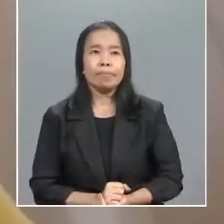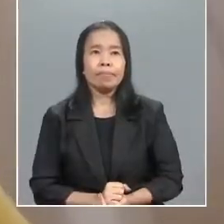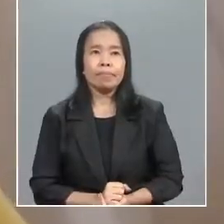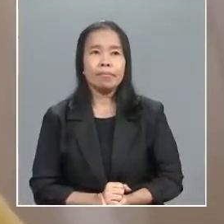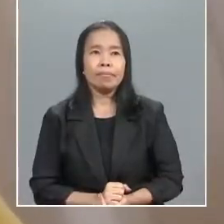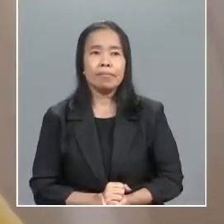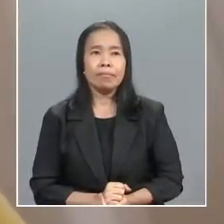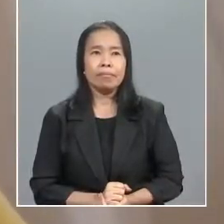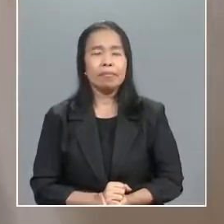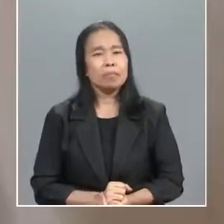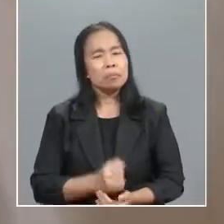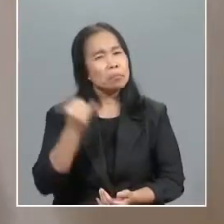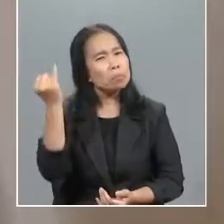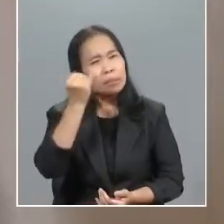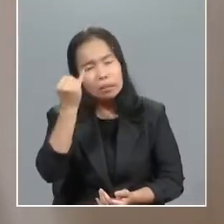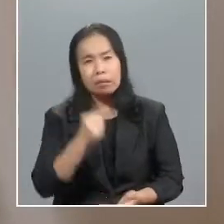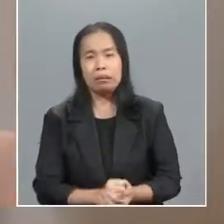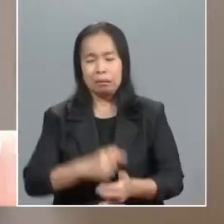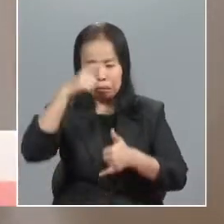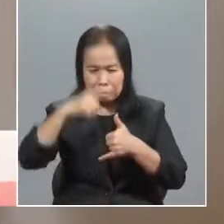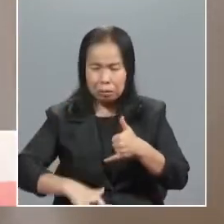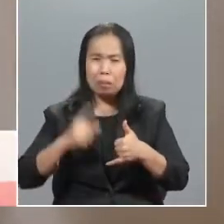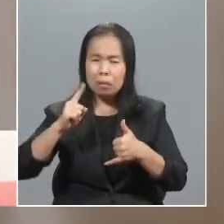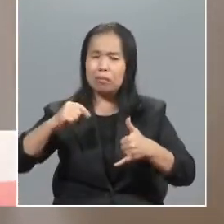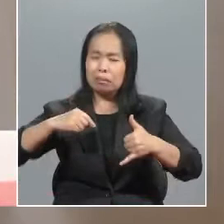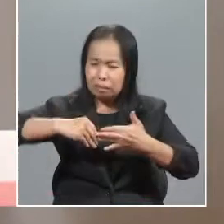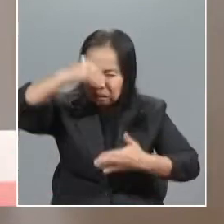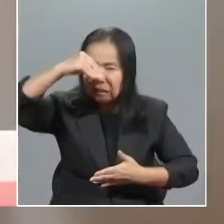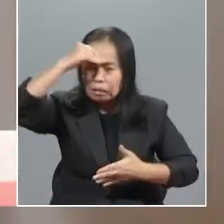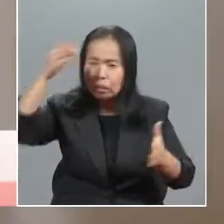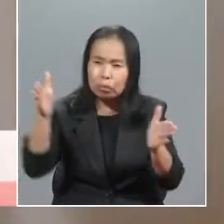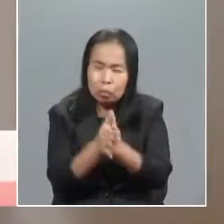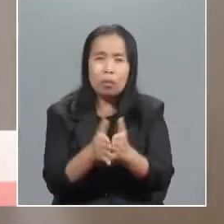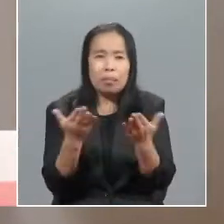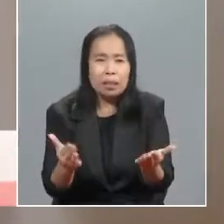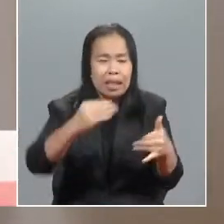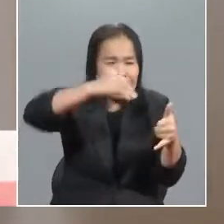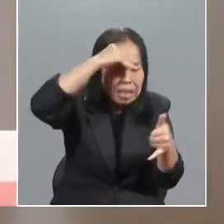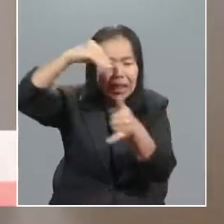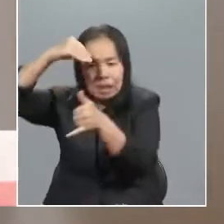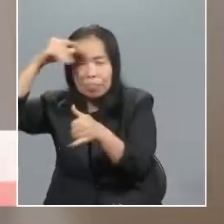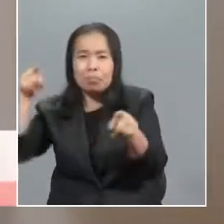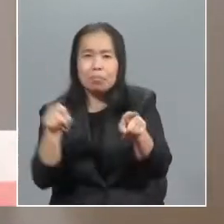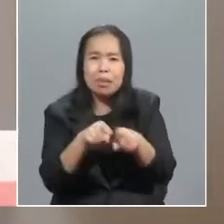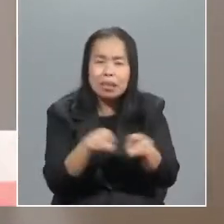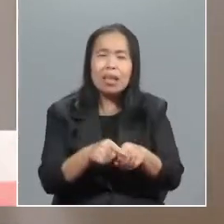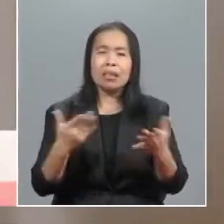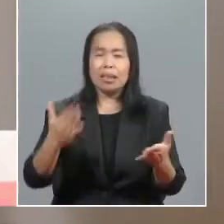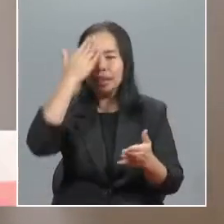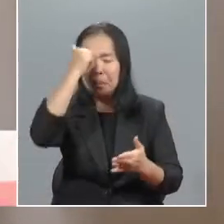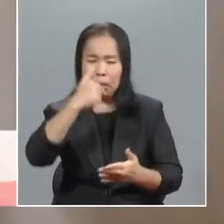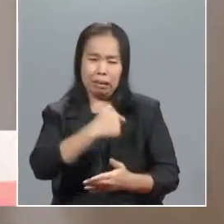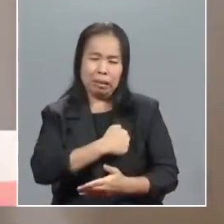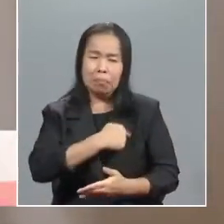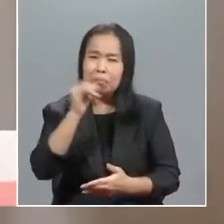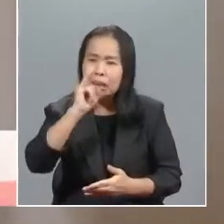มันโหดร้ายเกินไปเป็นนักเรียนเป็นพี่น้องกันร่วมสถาบันเดียวกันไม่น่าจะทำมันข